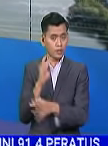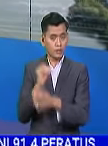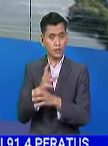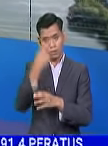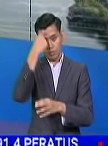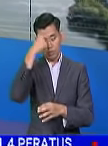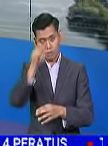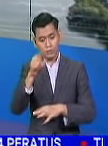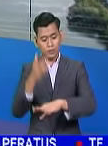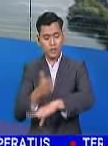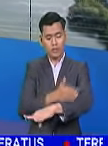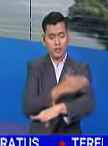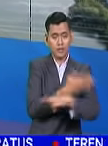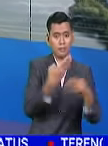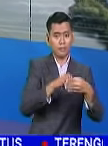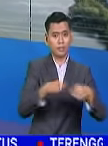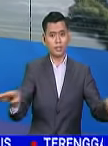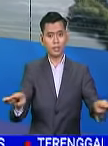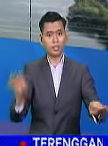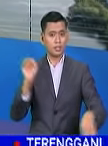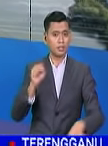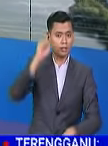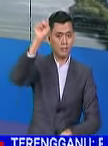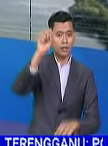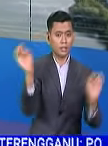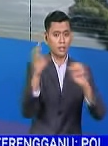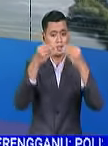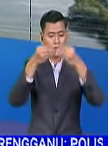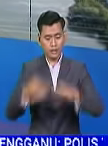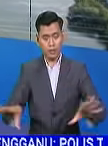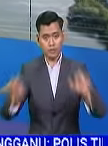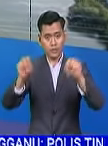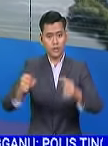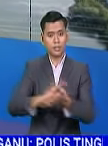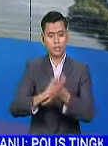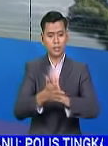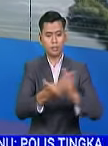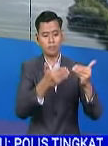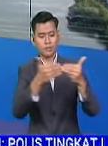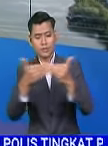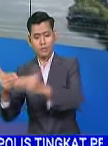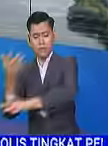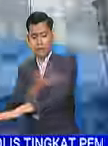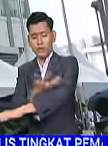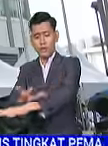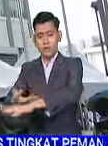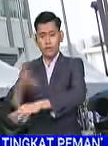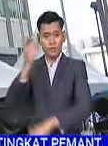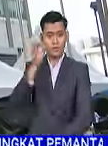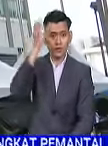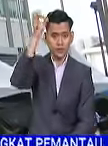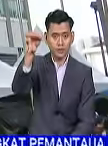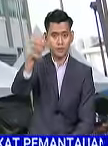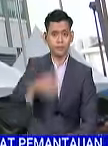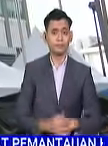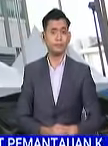etnik Sabah agar tidak pupus dan menjadi warisan generasi akan datang.